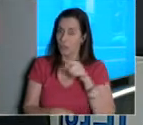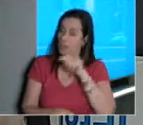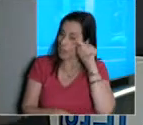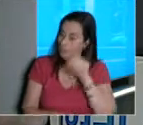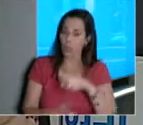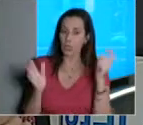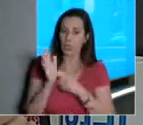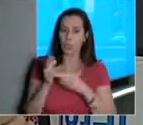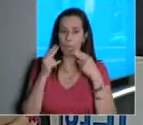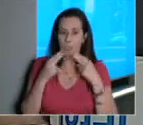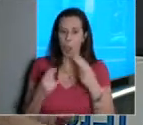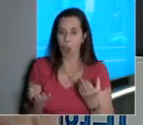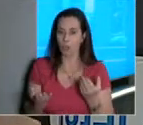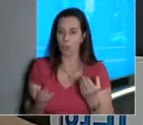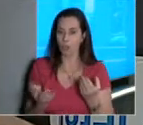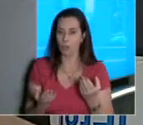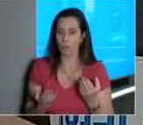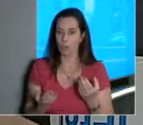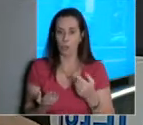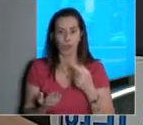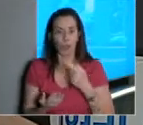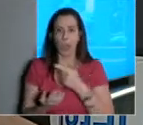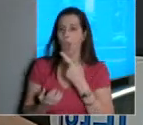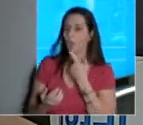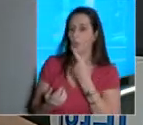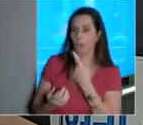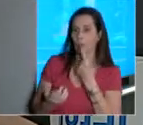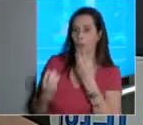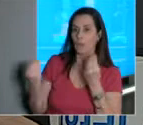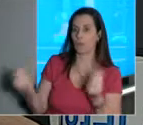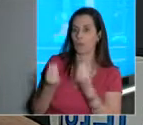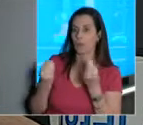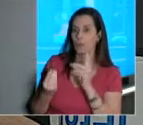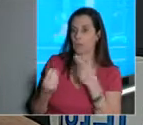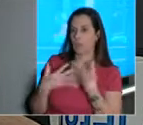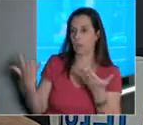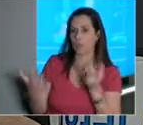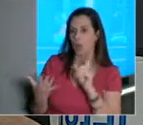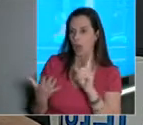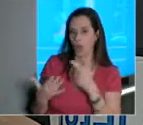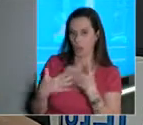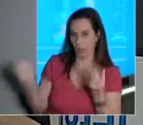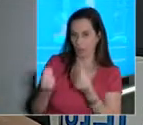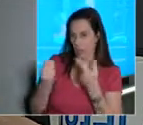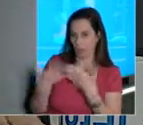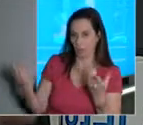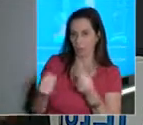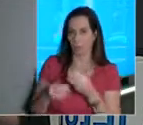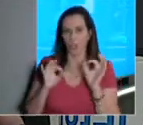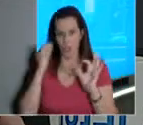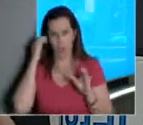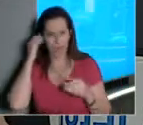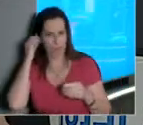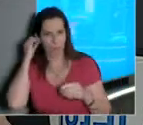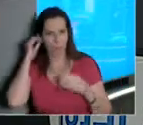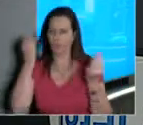תבואי ותדרשי פתרון של הסיפור הזה. את אומרת המון דברים... בלי גזענות עכשיו. את אומרת המון דברים פופוליסטים ודמגוגים. פופוליסטים? מאוד, מאוד, מאוד. טוב. מאוד,